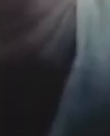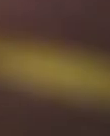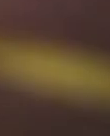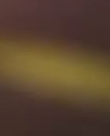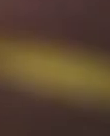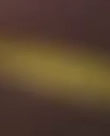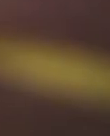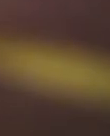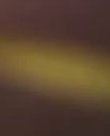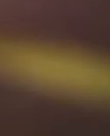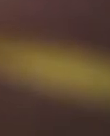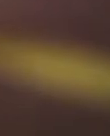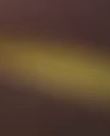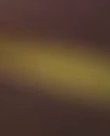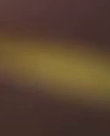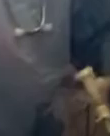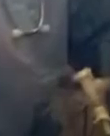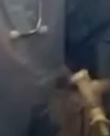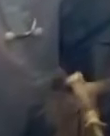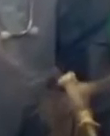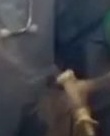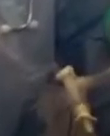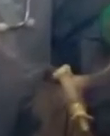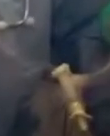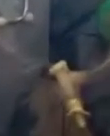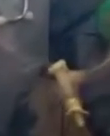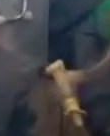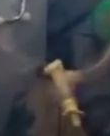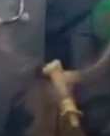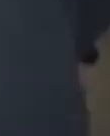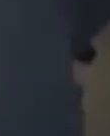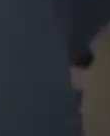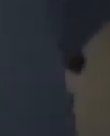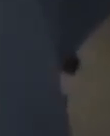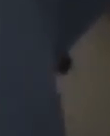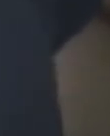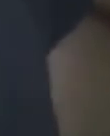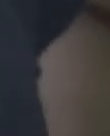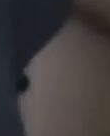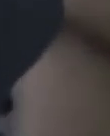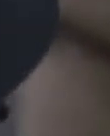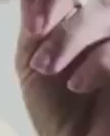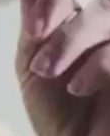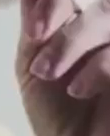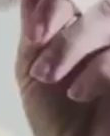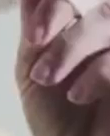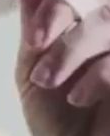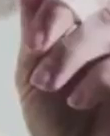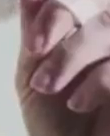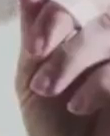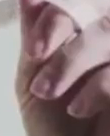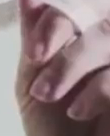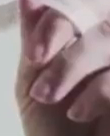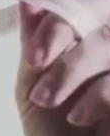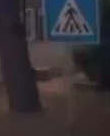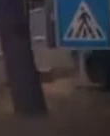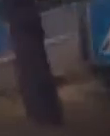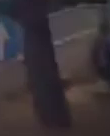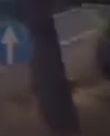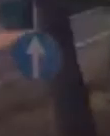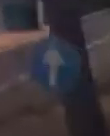la medicina scolastica una nuova dimensione per le cronicità e le cure domiciliari vogliamo i medici di famiglia